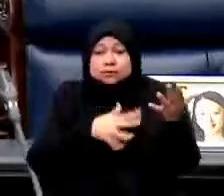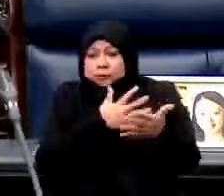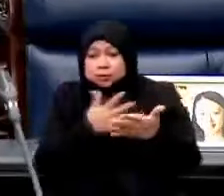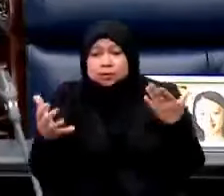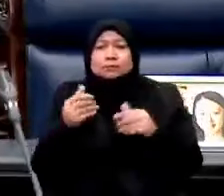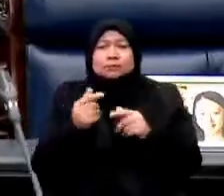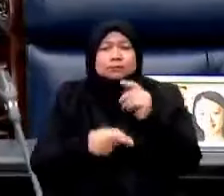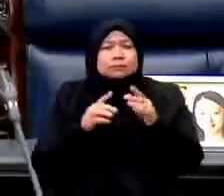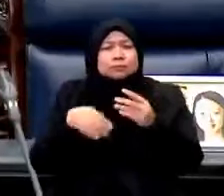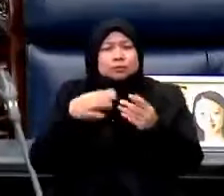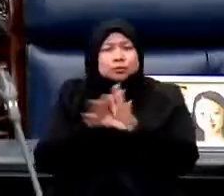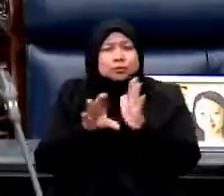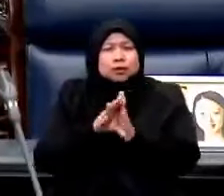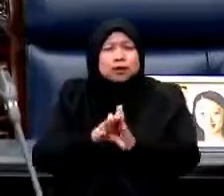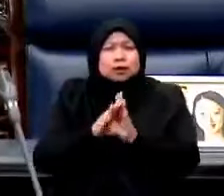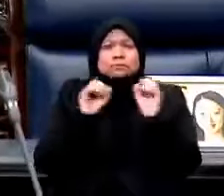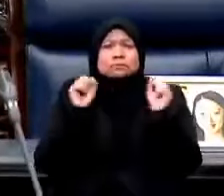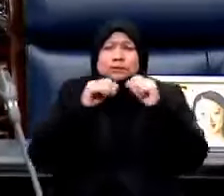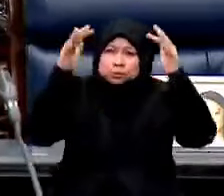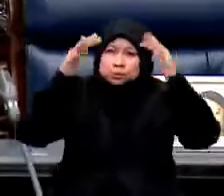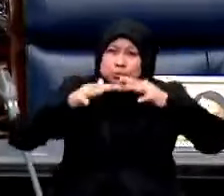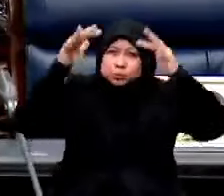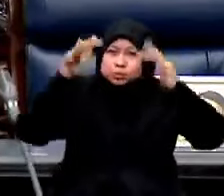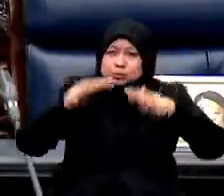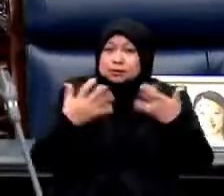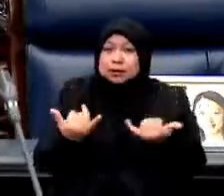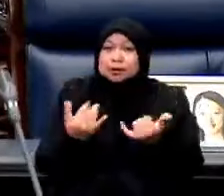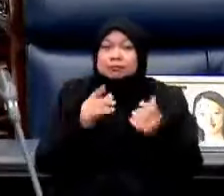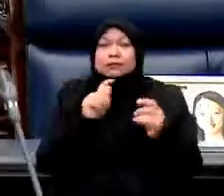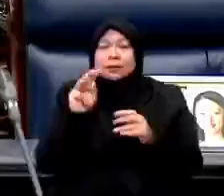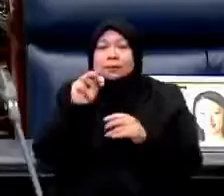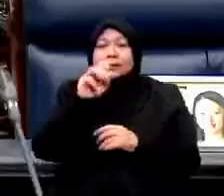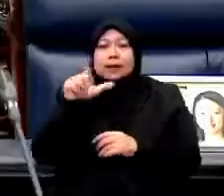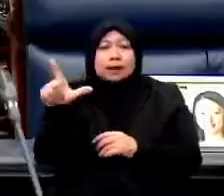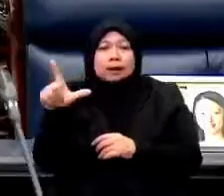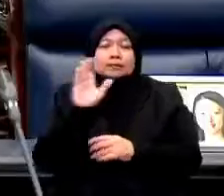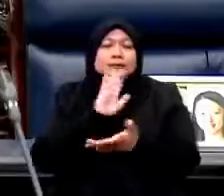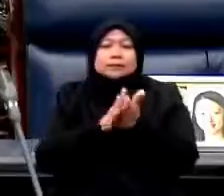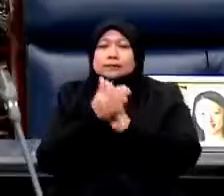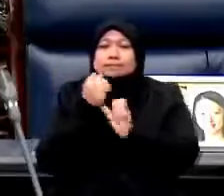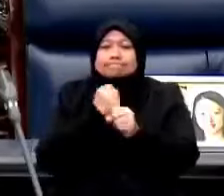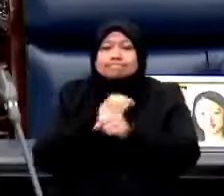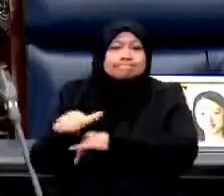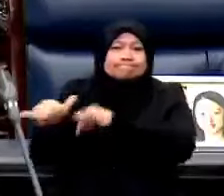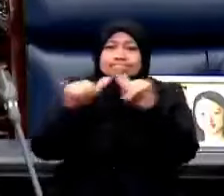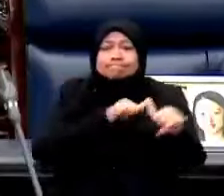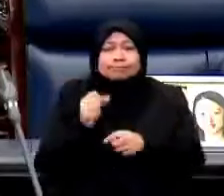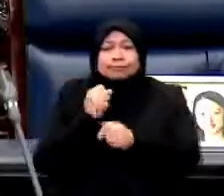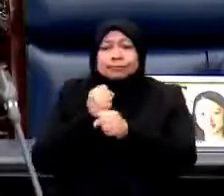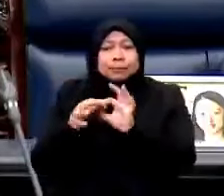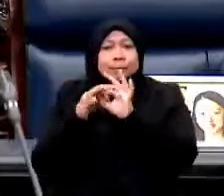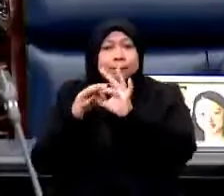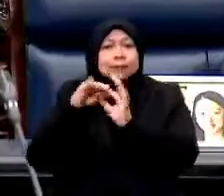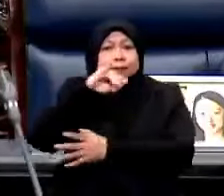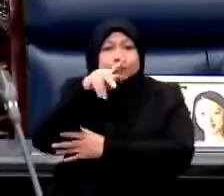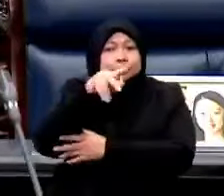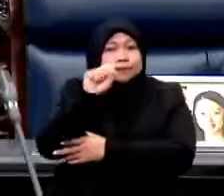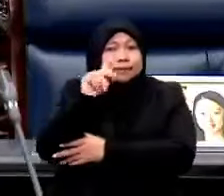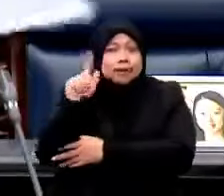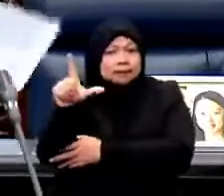terutama apabila ketibaan musim tengkujoh iaitu musim timur laut kerja-kerja ini diselaraskan bersama dengan kerjasama pihak